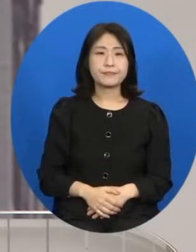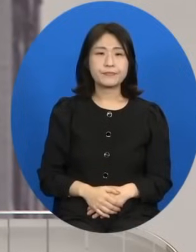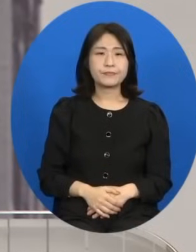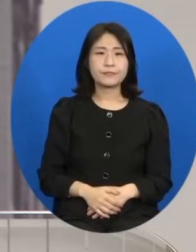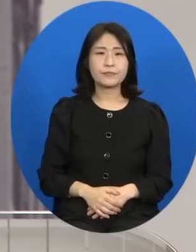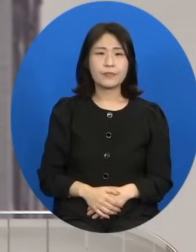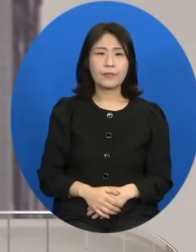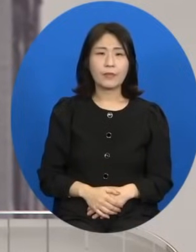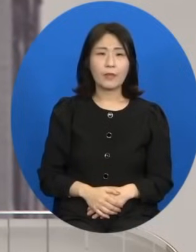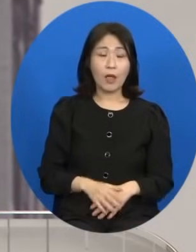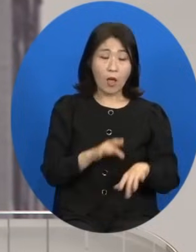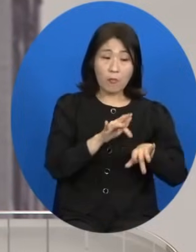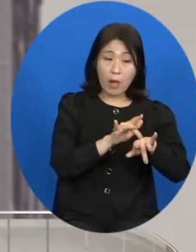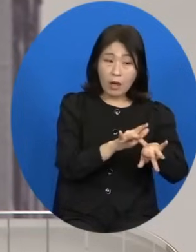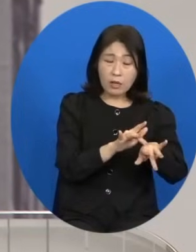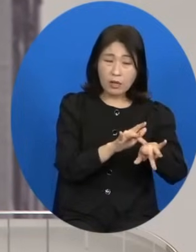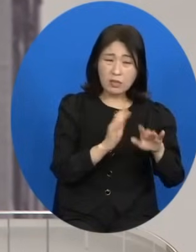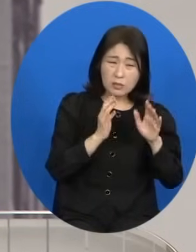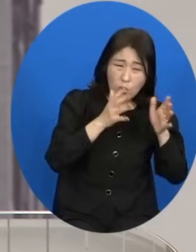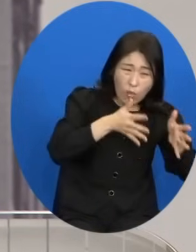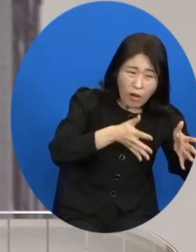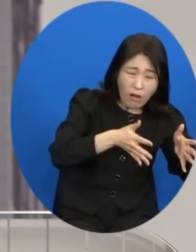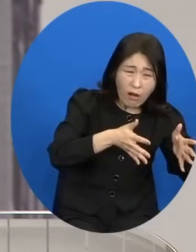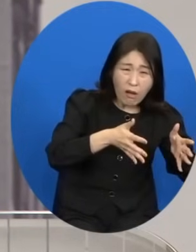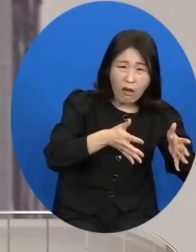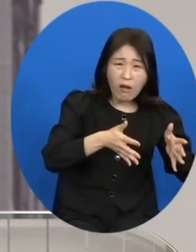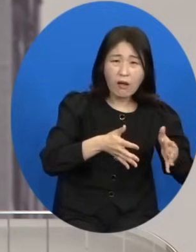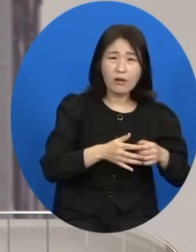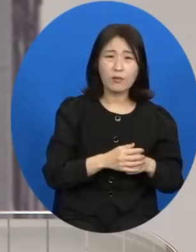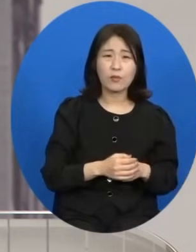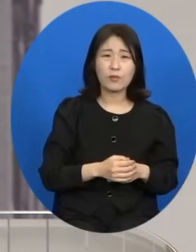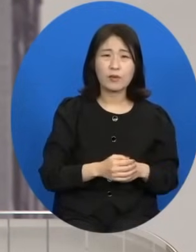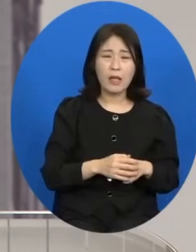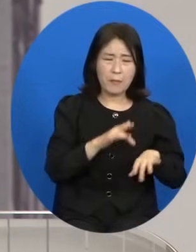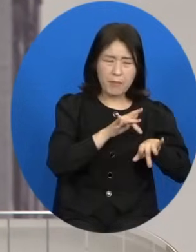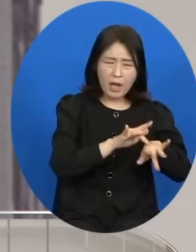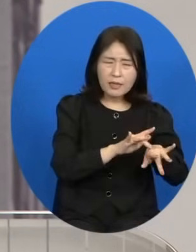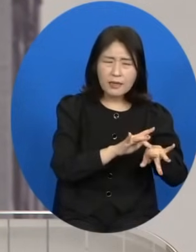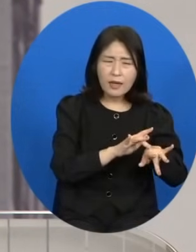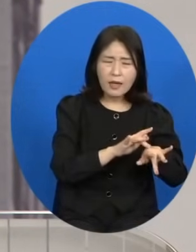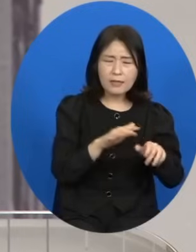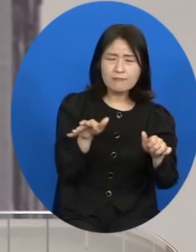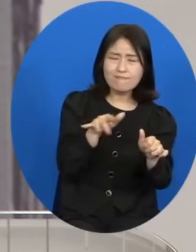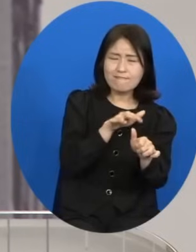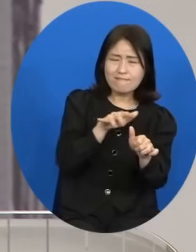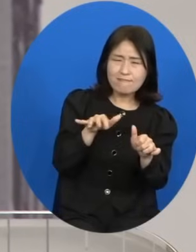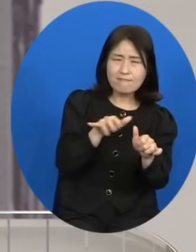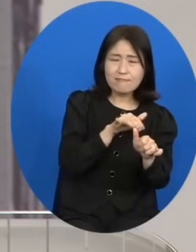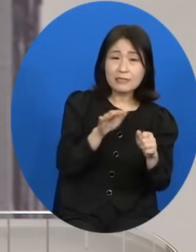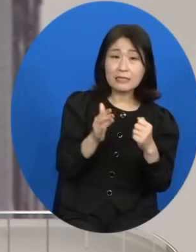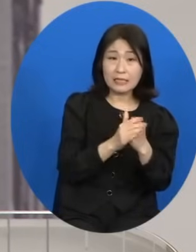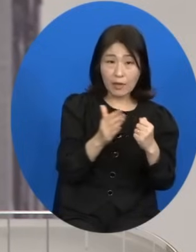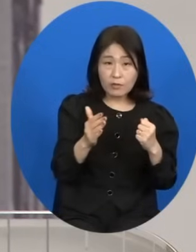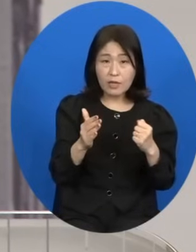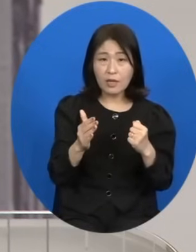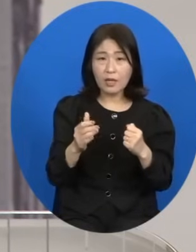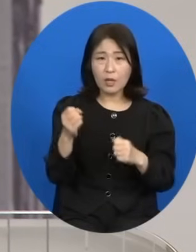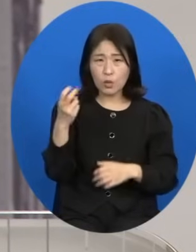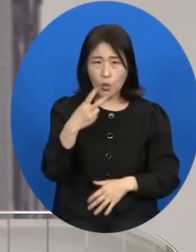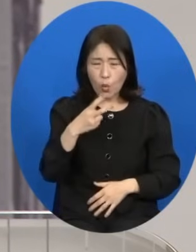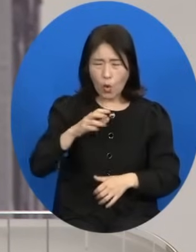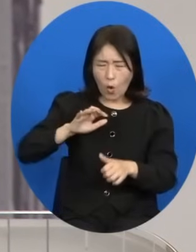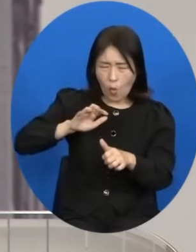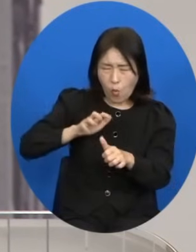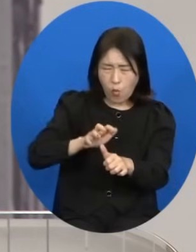유혹해서 그래요 속는 거예요 달콤한 유혹으로 사람들을 속이기 때문에 또한 한편으로는 아주 강력한 박해와